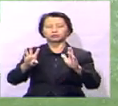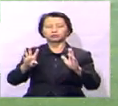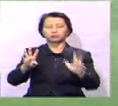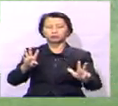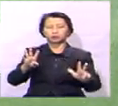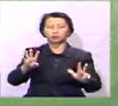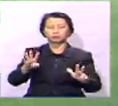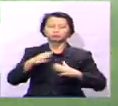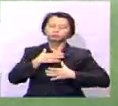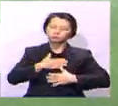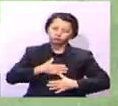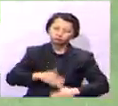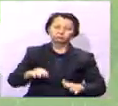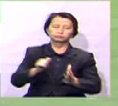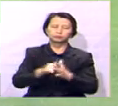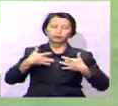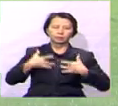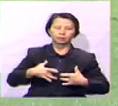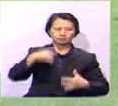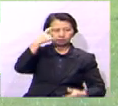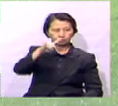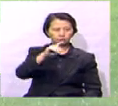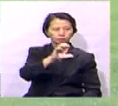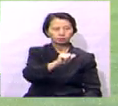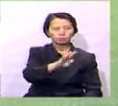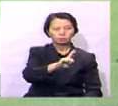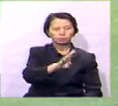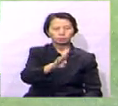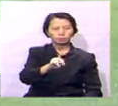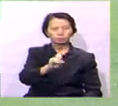Kelegaan buat Mehmet Drakovic dan kekecewaan buat Abu Bakar Fazim.